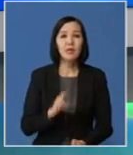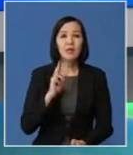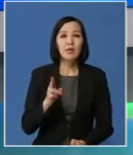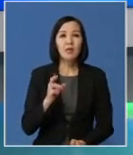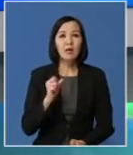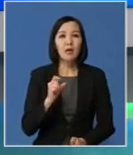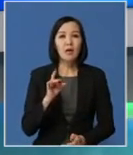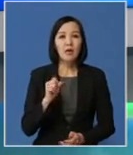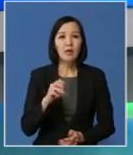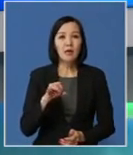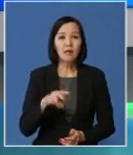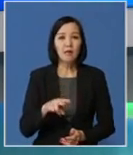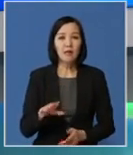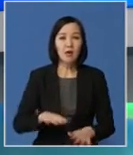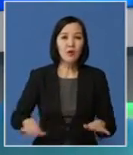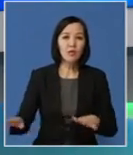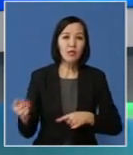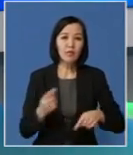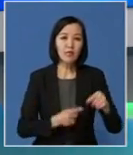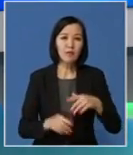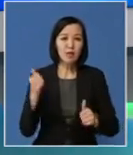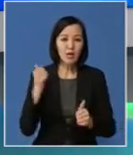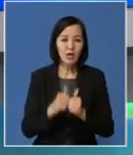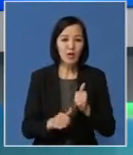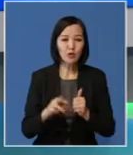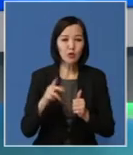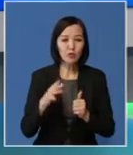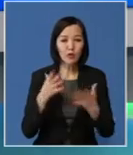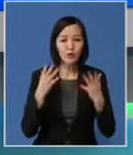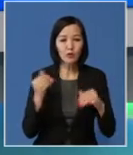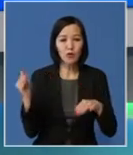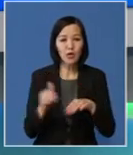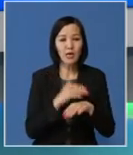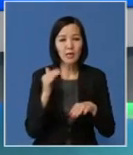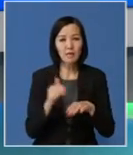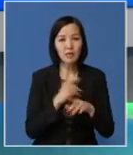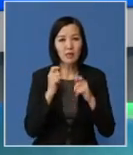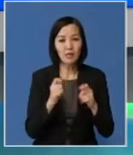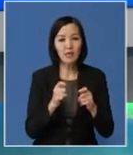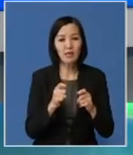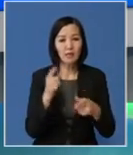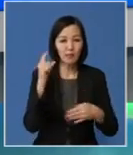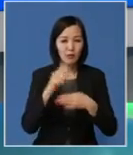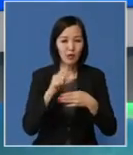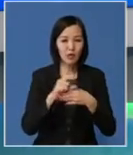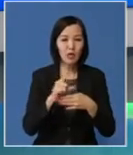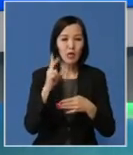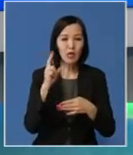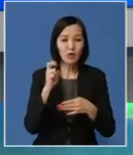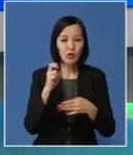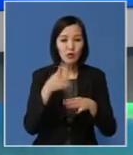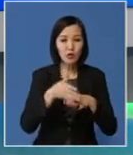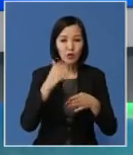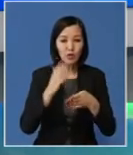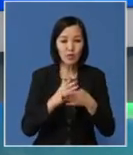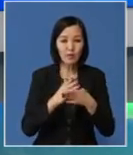Қаратал ауданының кәсіпкері әр жұма сайын қайырымдылық жасайды. Аудан орталығындағы екі мешітке 200 бөлкен нан апарып, мұқтаж жандарға таратады. Жыл